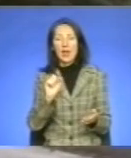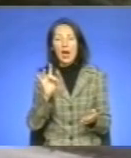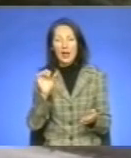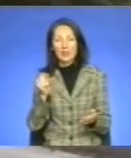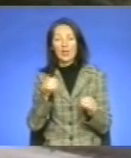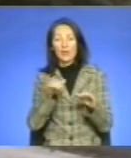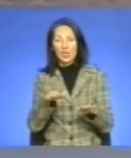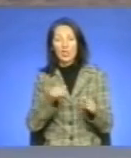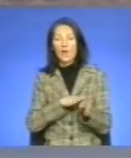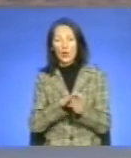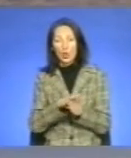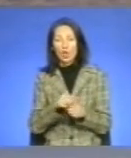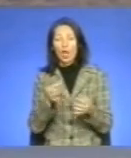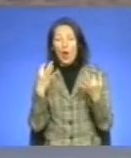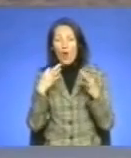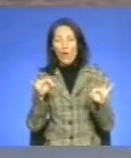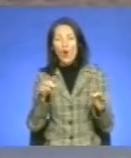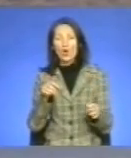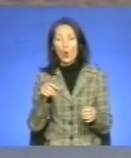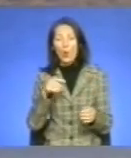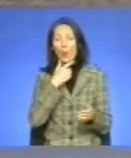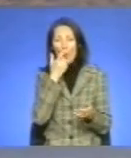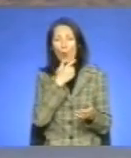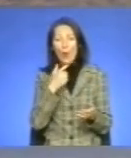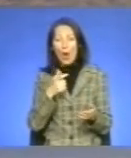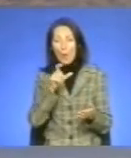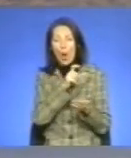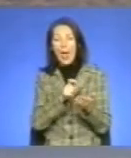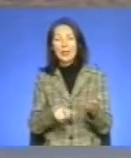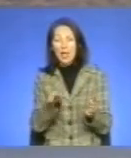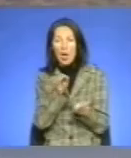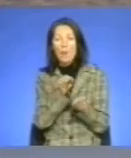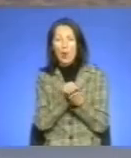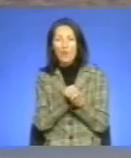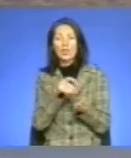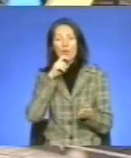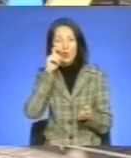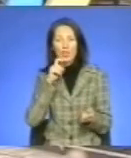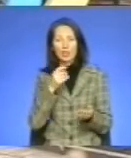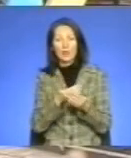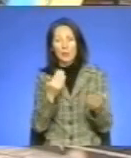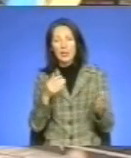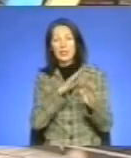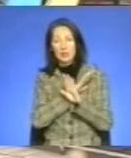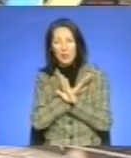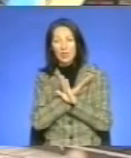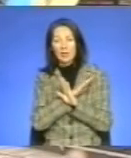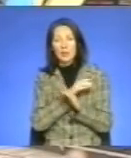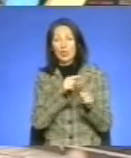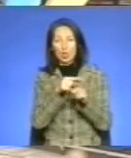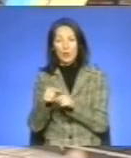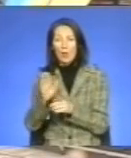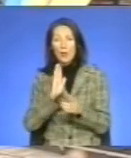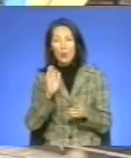поета і поховати його в Україні. Адже передсмертними словами 47-річного Шевченка були до Канева.